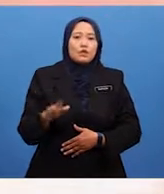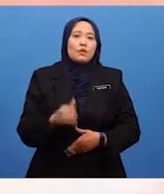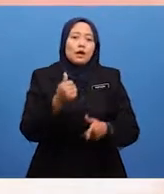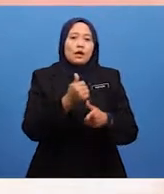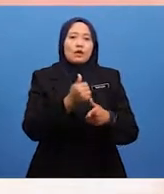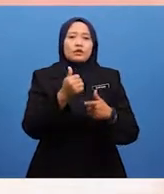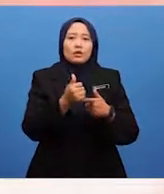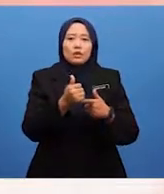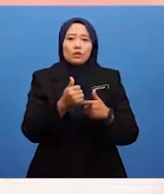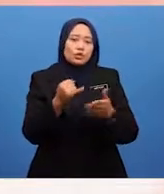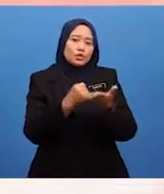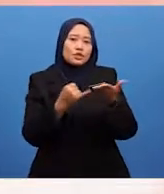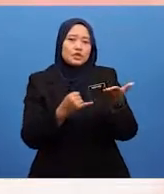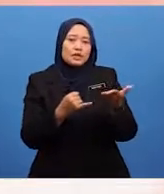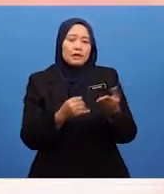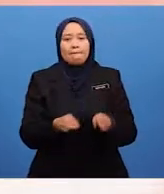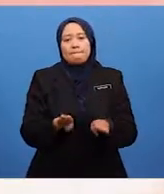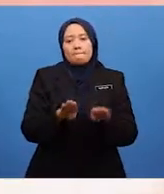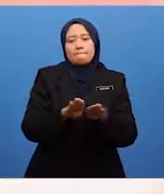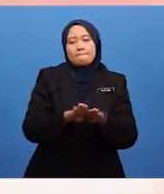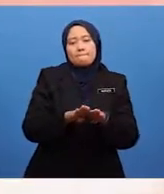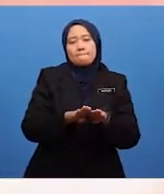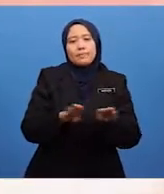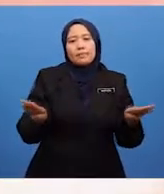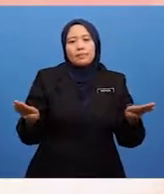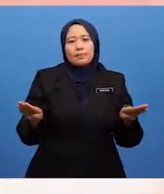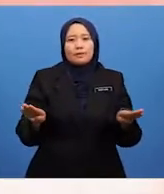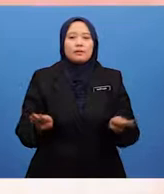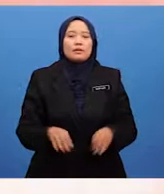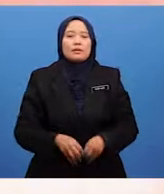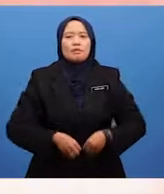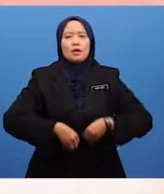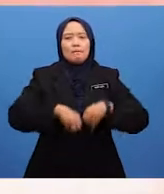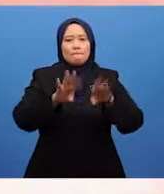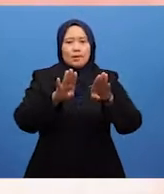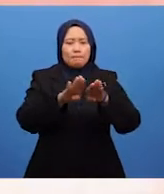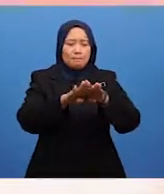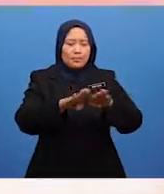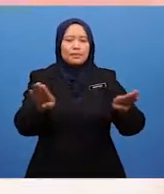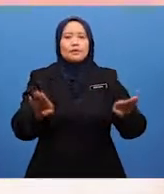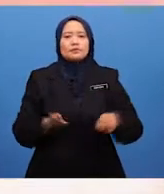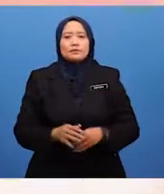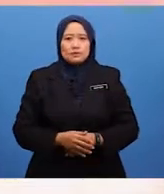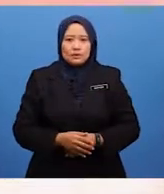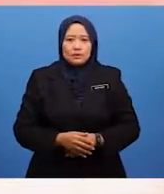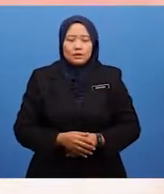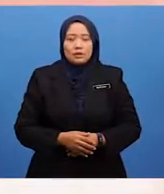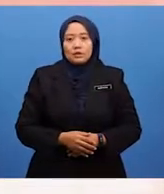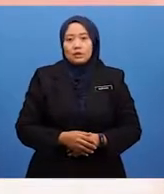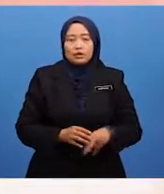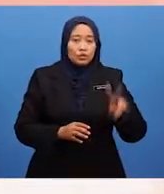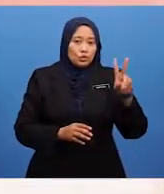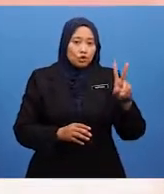atau lukisan bentangan kita bintang Nadia betul Kita hamparkan sebenarnya yang ke gila Arah